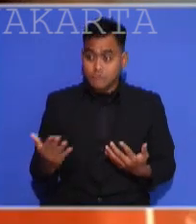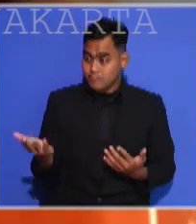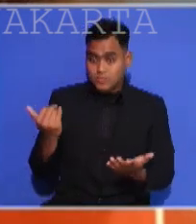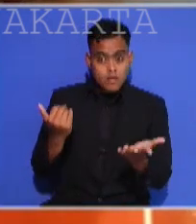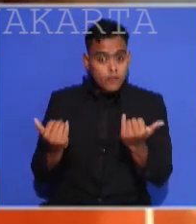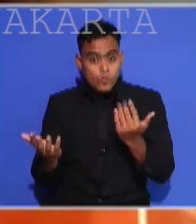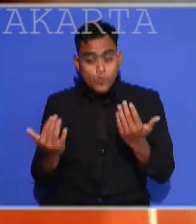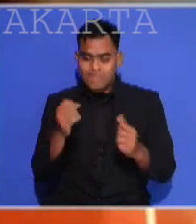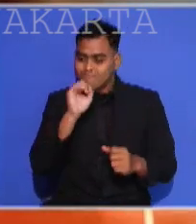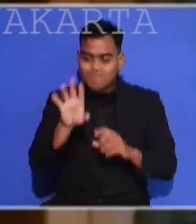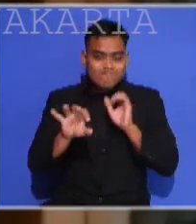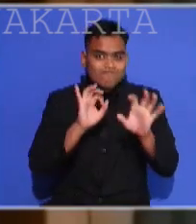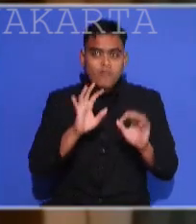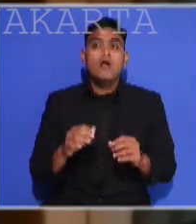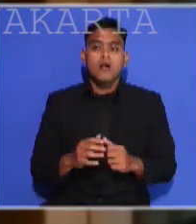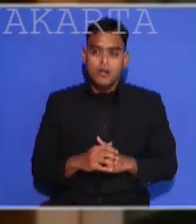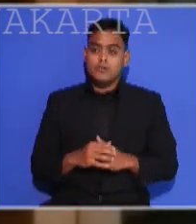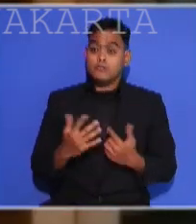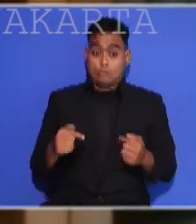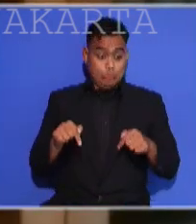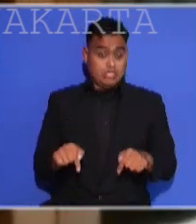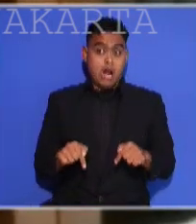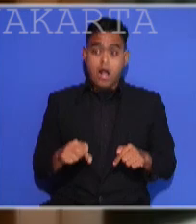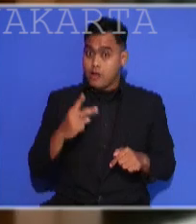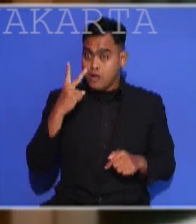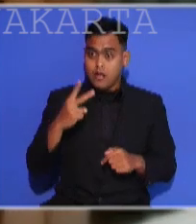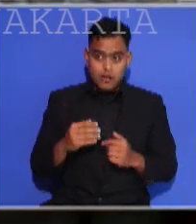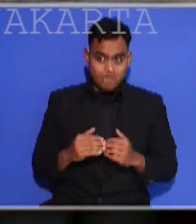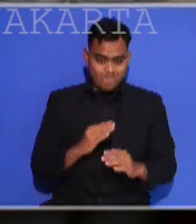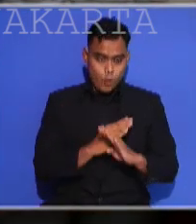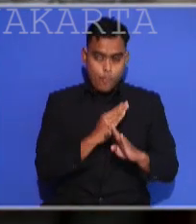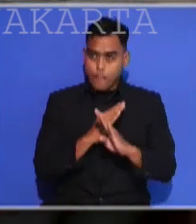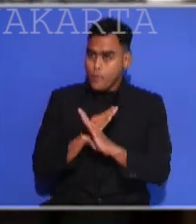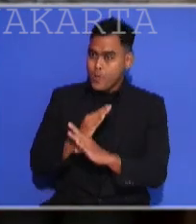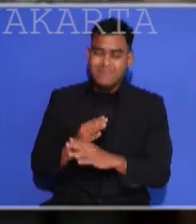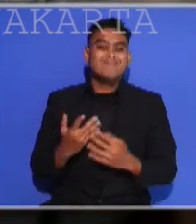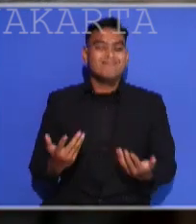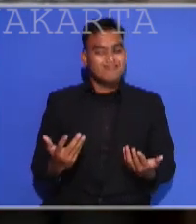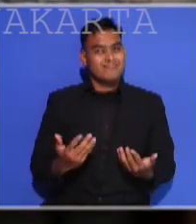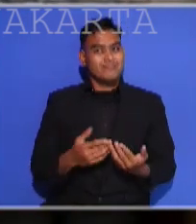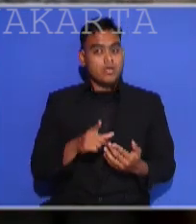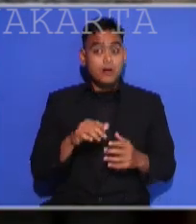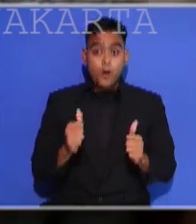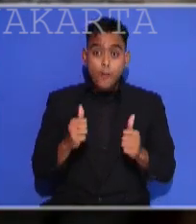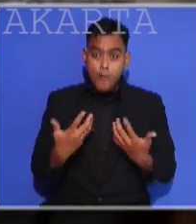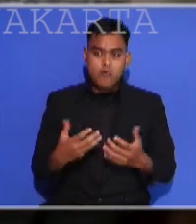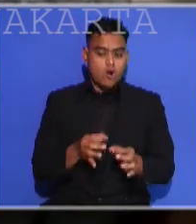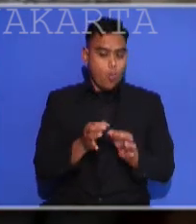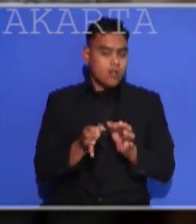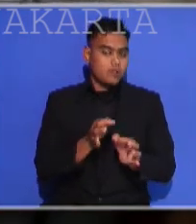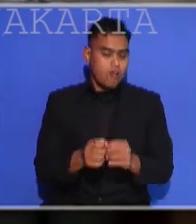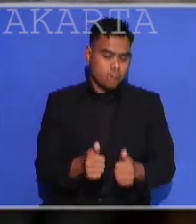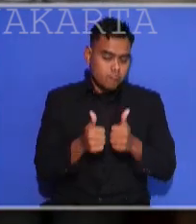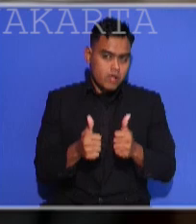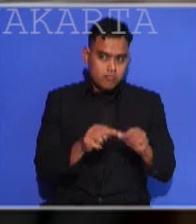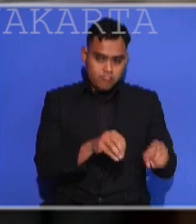ini ekoswanto menyatakan perlu ada langkah antisipasi fasilitas-fasilitas seperti tempat pengungsian beserta